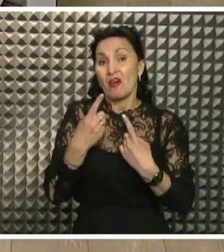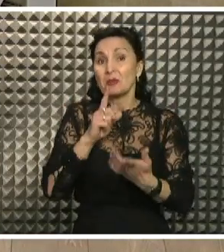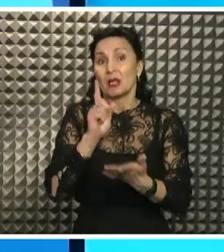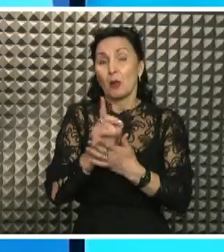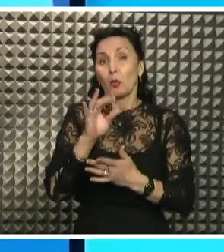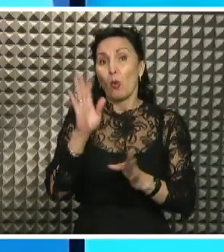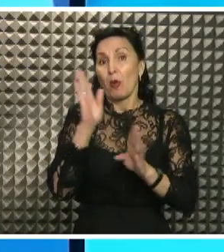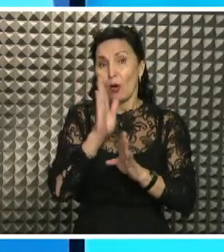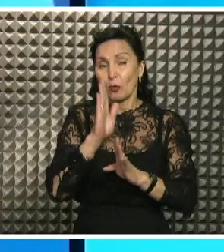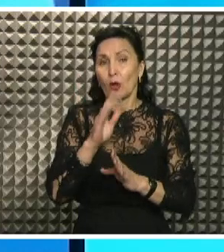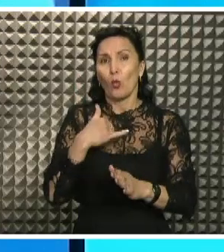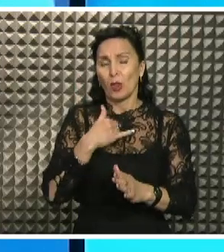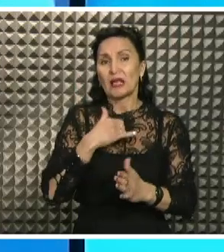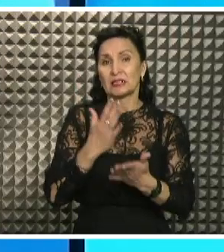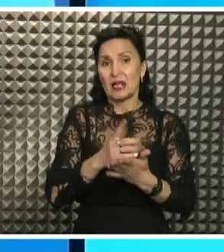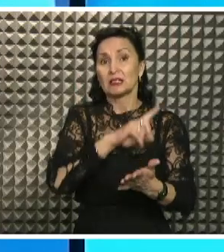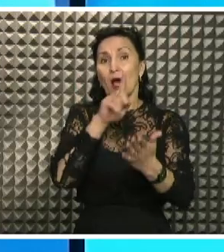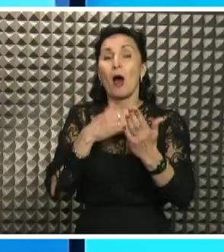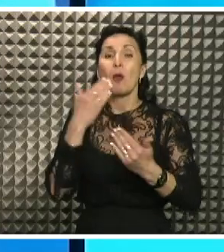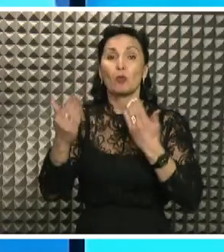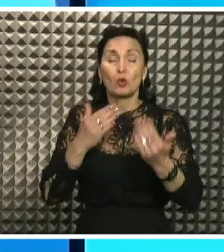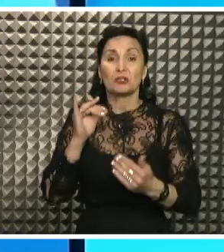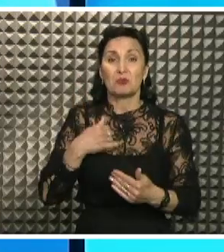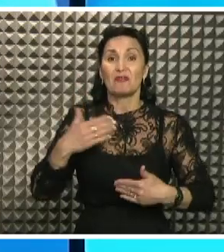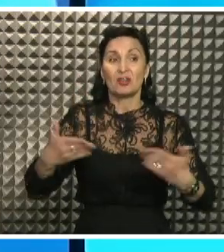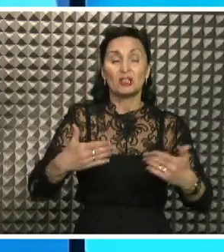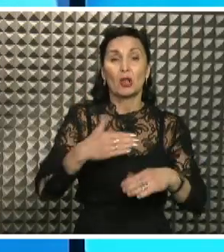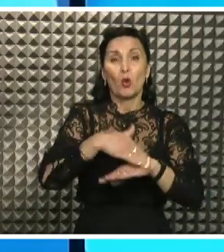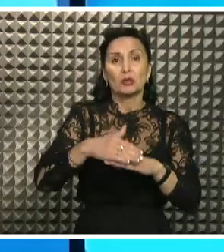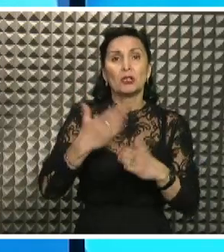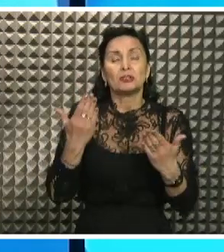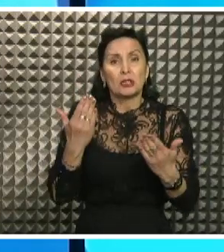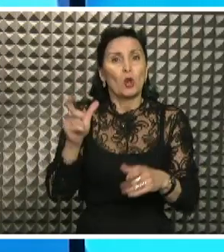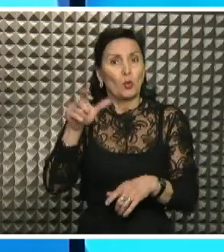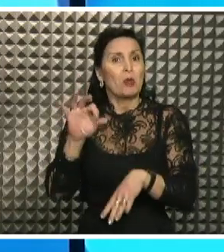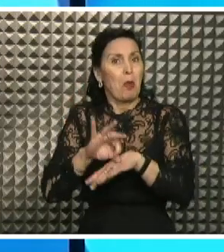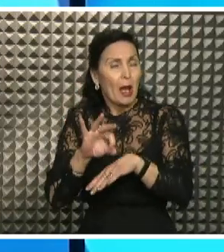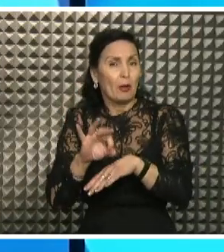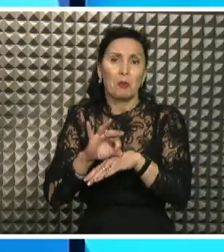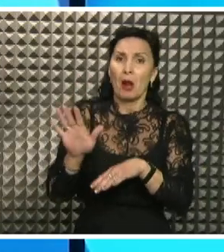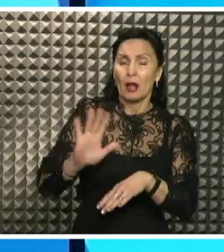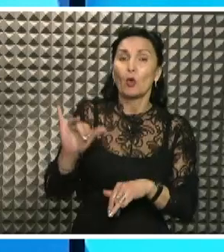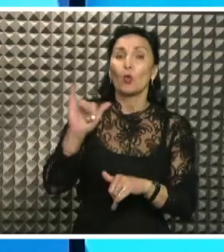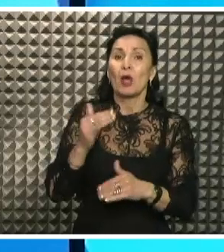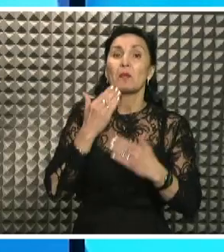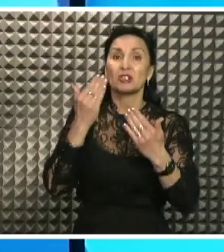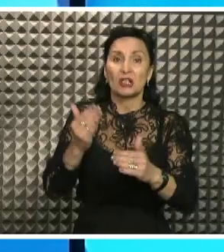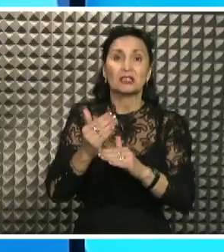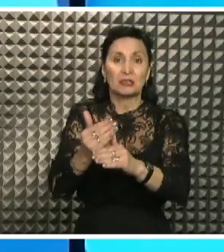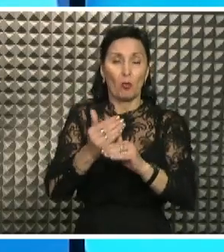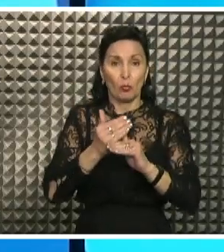обязательно. А у нас есть опрос, мы вышли на улицы города и узнали вообще, болеют ли сейчас люди и куда обращаются за помощью. Давайте